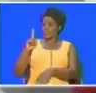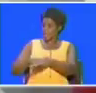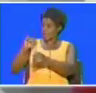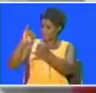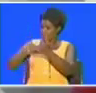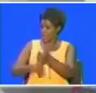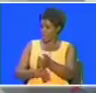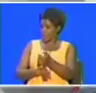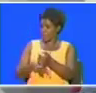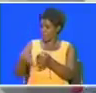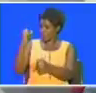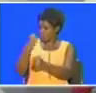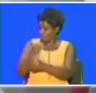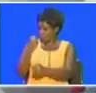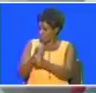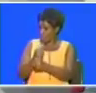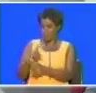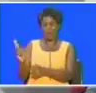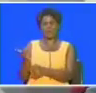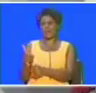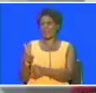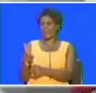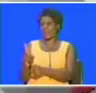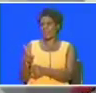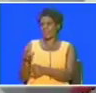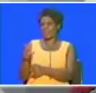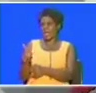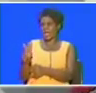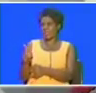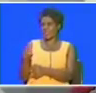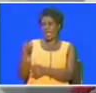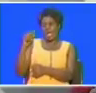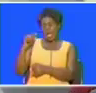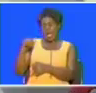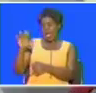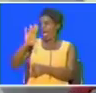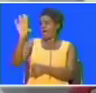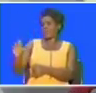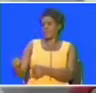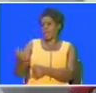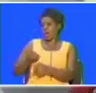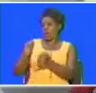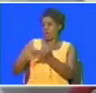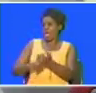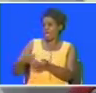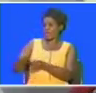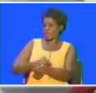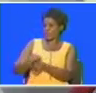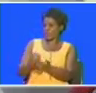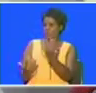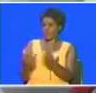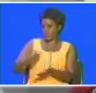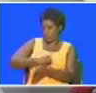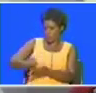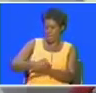ukiolewa haimaanishi wewe ni mfanyikazi umeenda pale kupika na kuosha mume wako. Hiyo ni dhana tu ya Waafrika, wanasema eti mke anafaa kuosha, apike, sijui afanye nini, apige